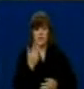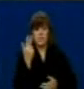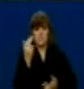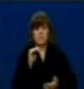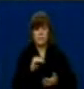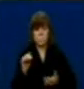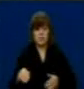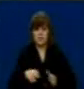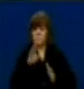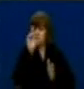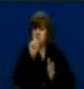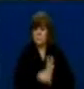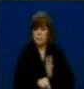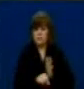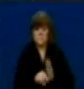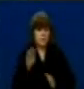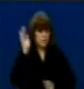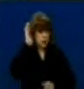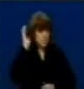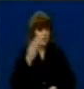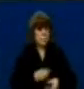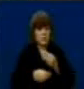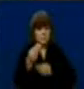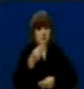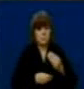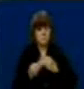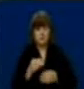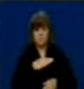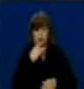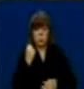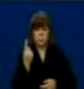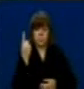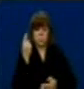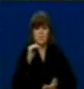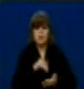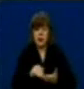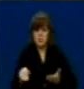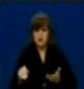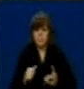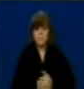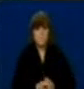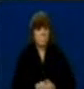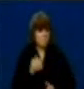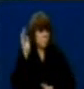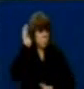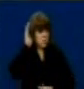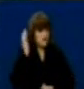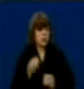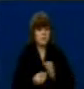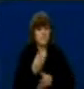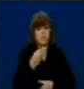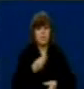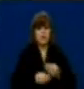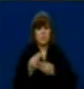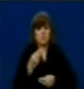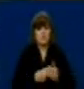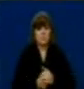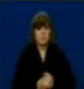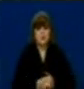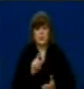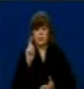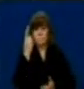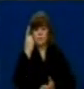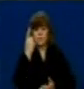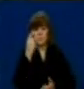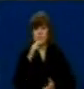i zvoglohet buxheti Ministrisë së Tregtisë dhe Industrisë për më shumë se 1 milion euro, ndërkaq Ministrisë së Zhvillimit Ekonomik për më shumë se 19 milion